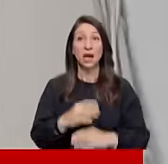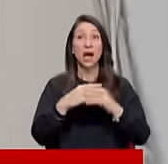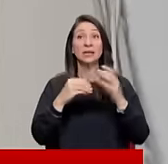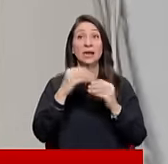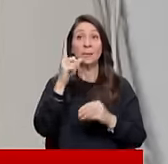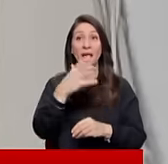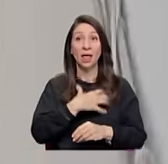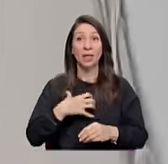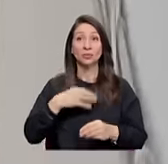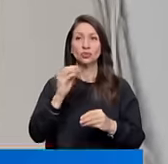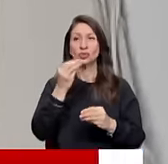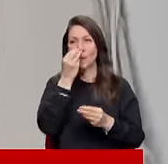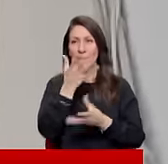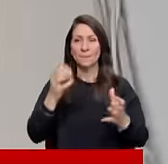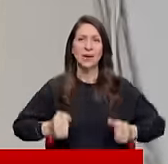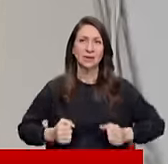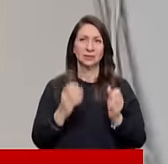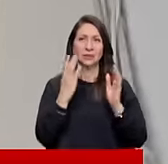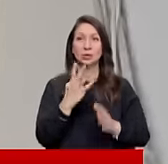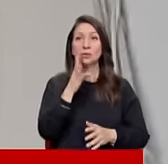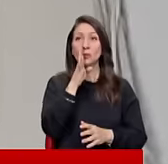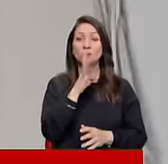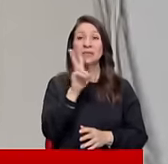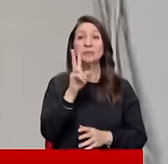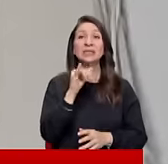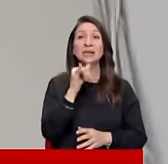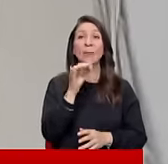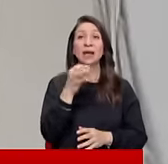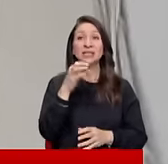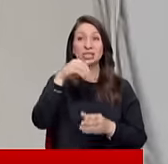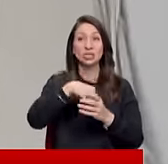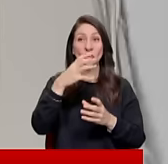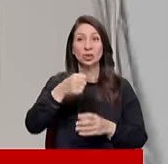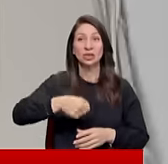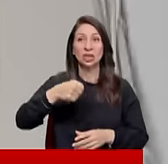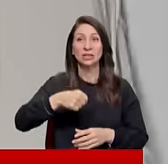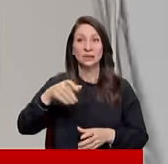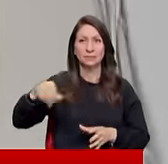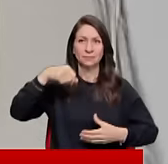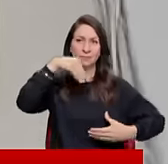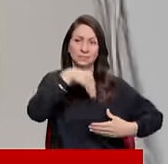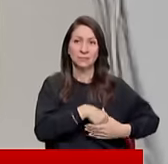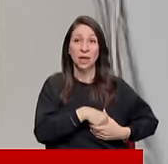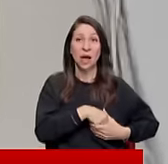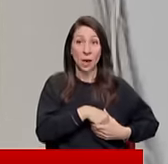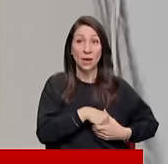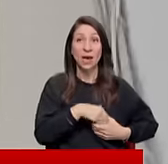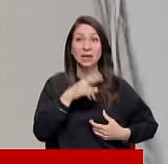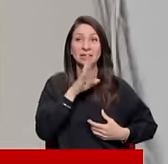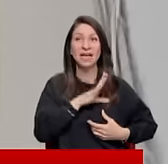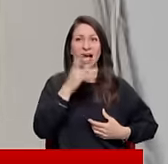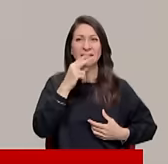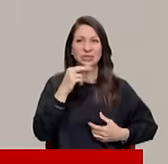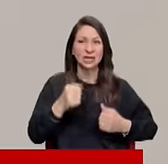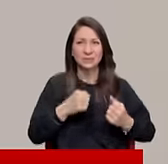Adana'da da bir anne çocuğunu parka götürdü. 420 gram altının içinde bulunduğu çantayı da yanına aldı. Ancak kızı ağlayınca